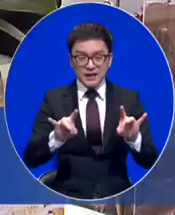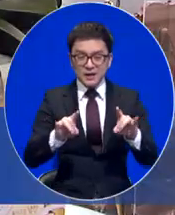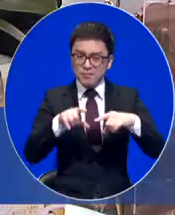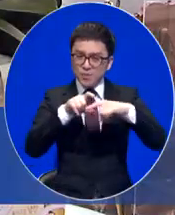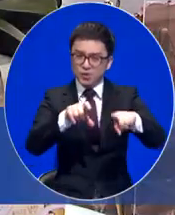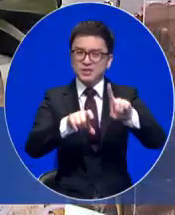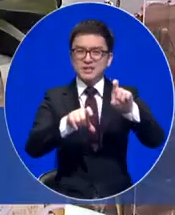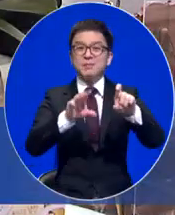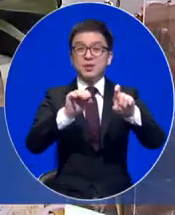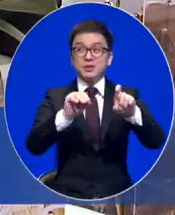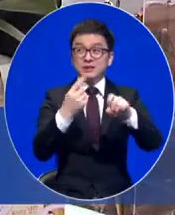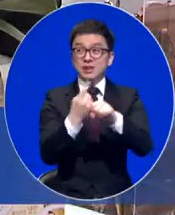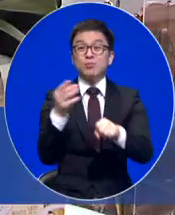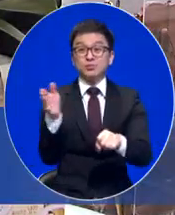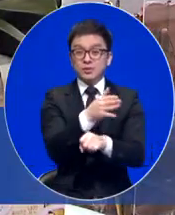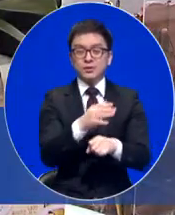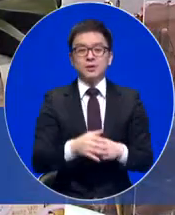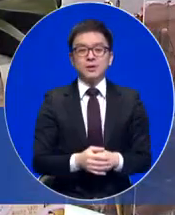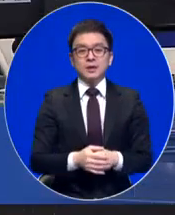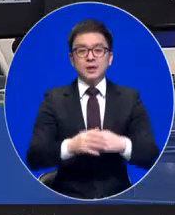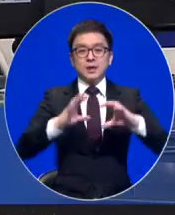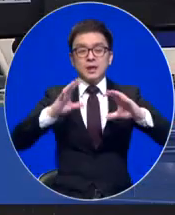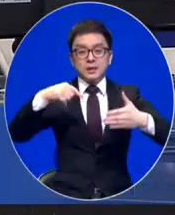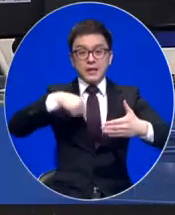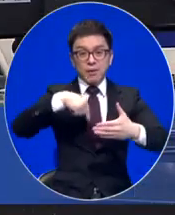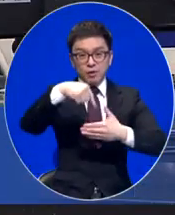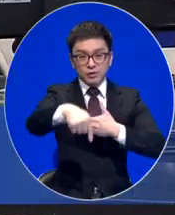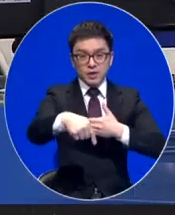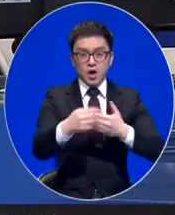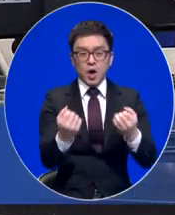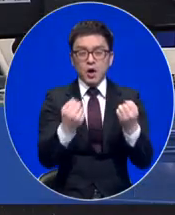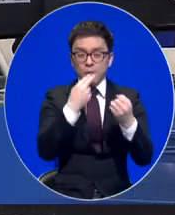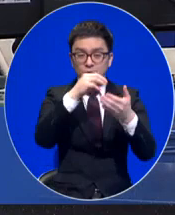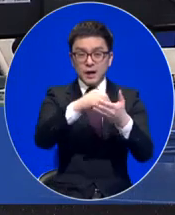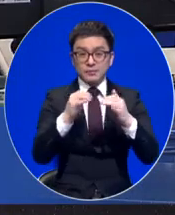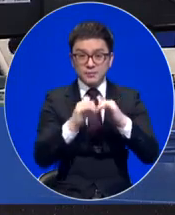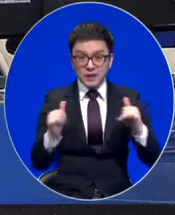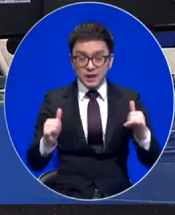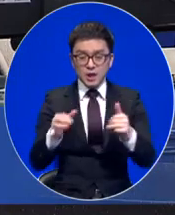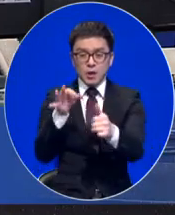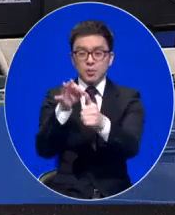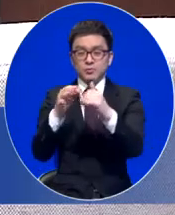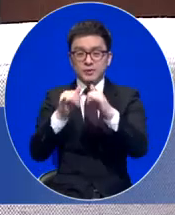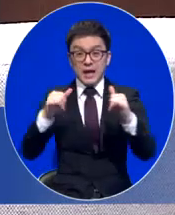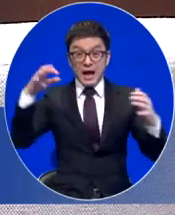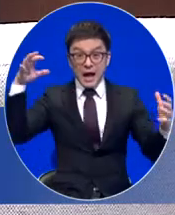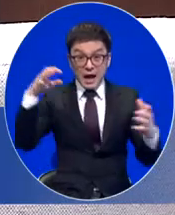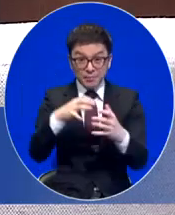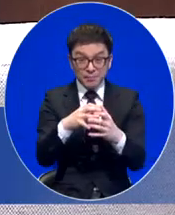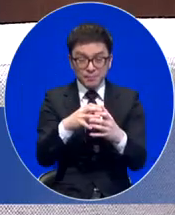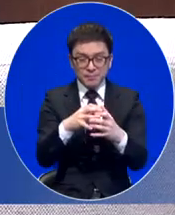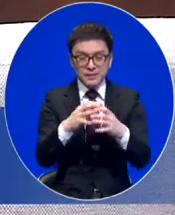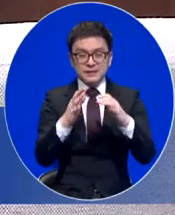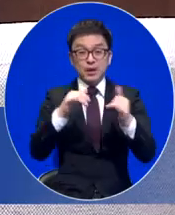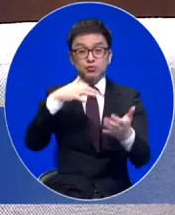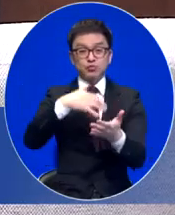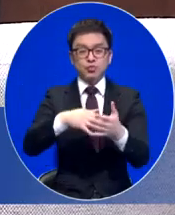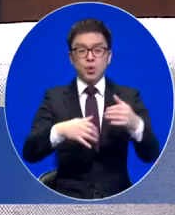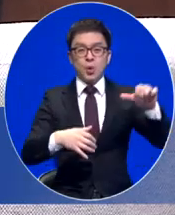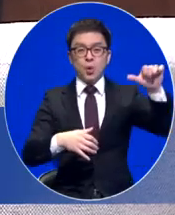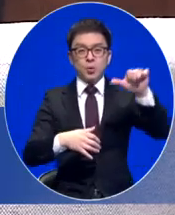넘어섰습니다 내외국인 건강보험 가입자와 의료급여 수급권자 를 합한 의료보장 인구 는